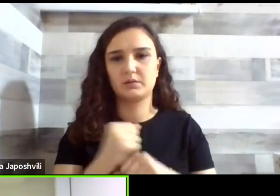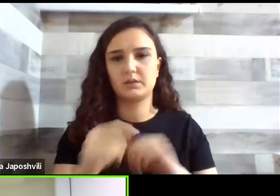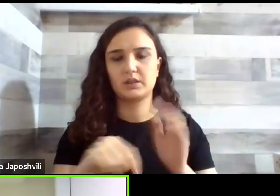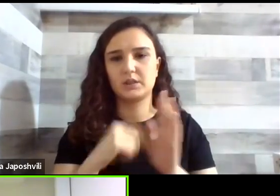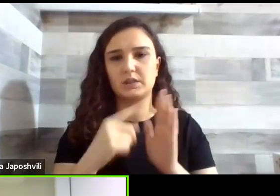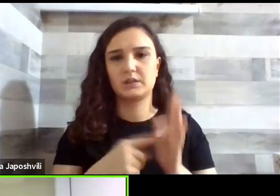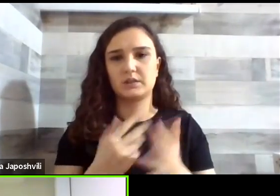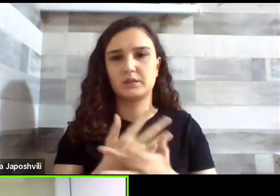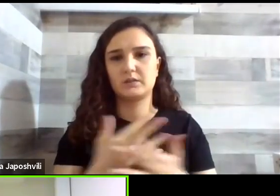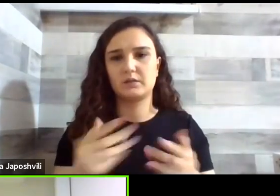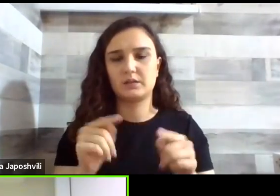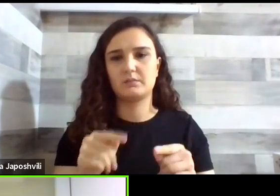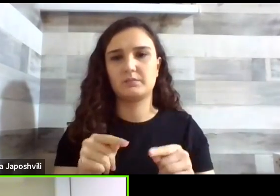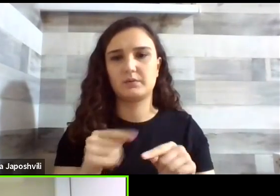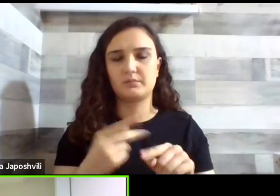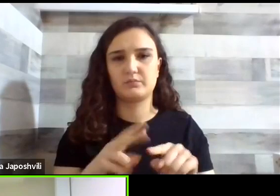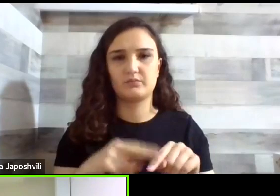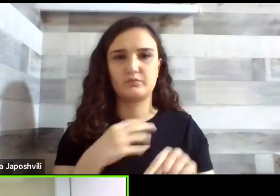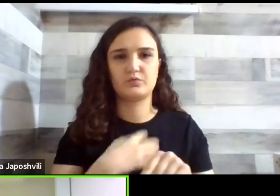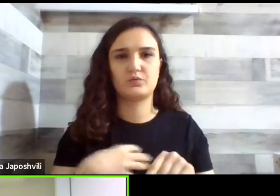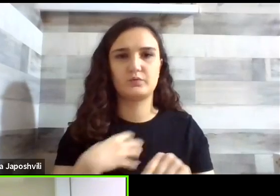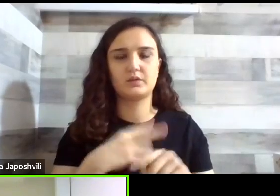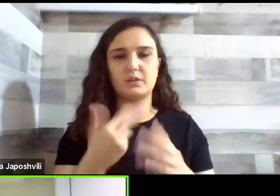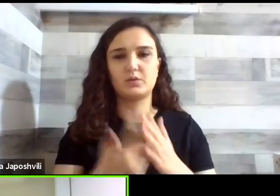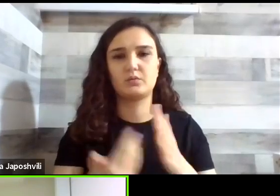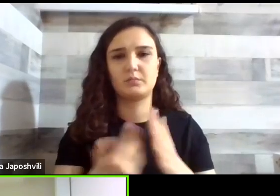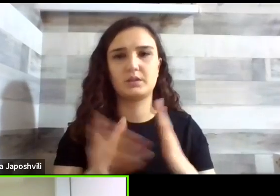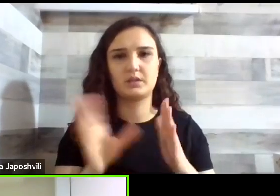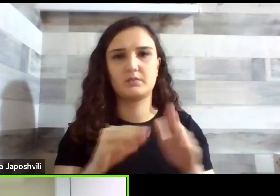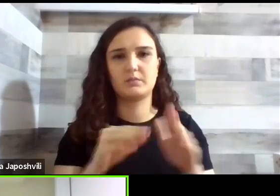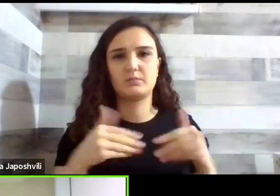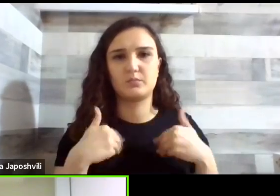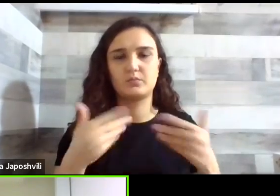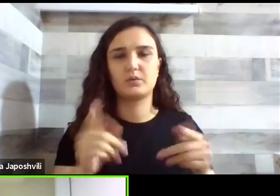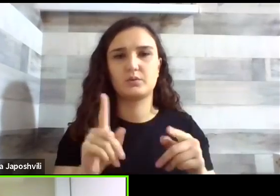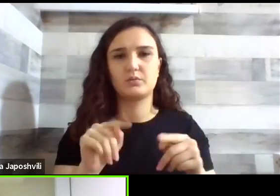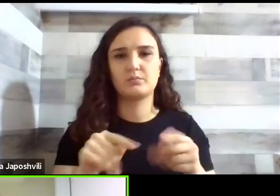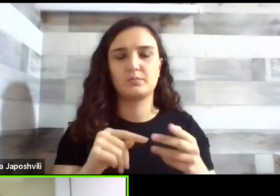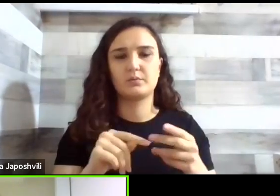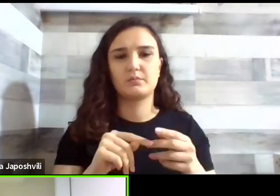კითხვარები, რომელთაც მნიშვნელოვანია და რეკომენდებულია, რომ პროვაიდერებმა